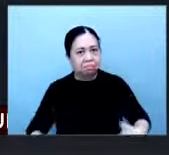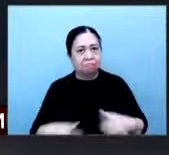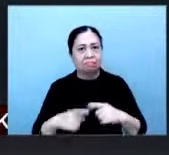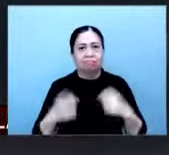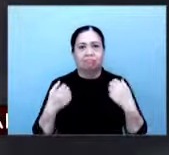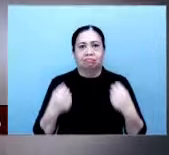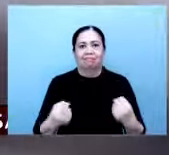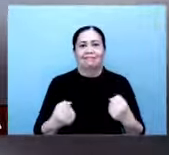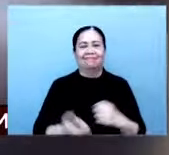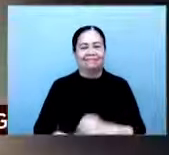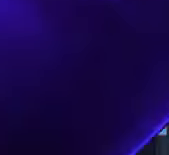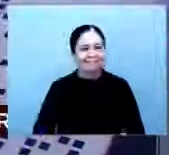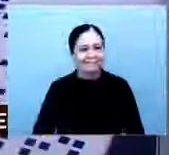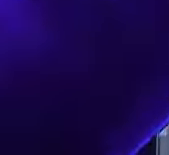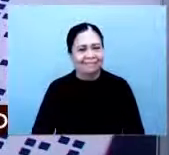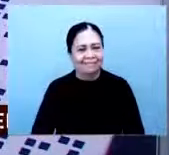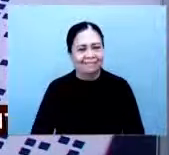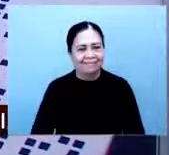malakas